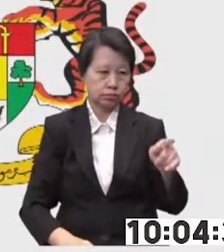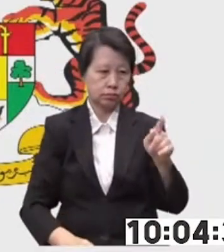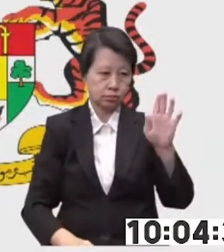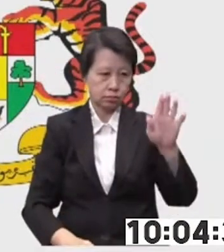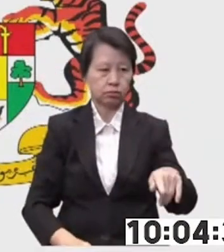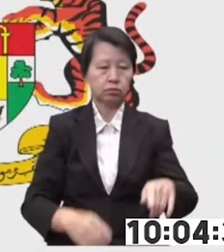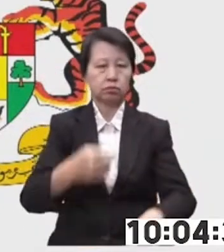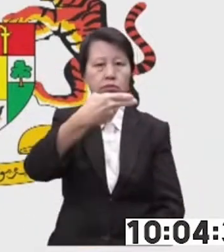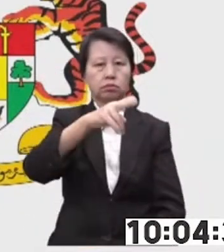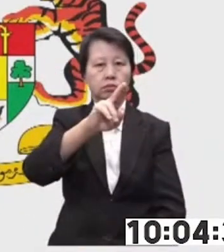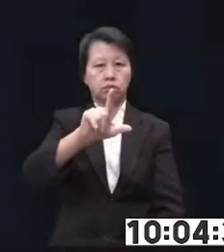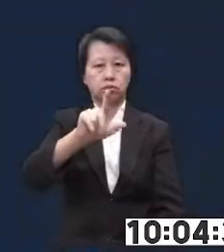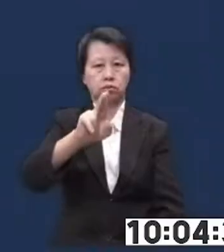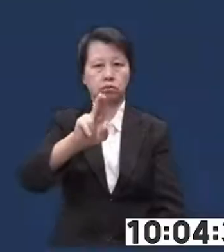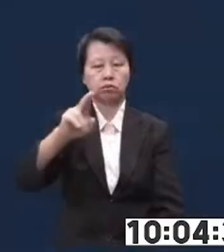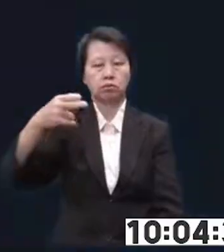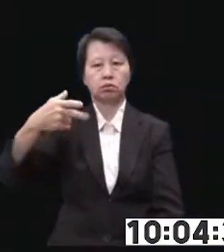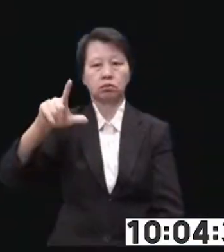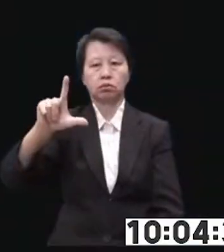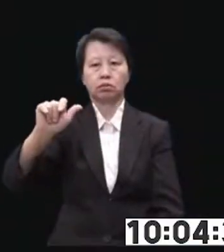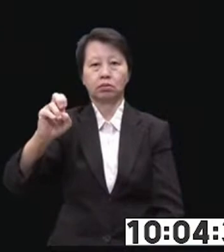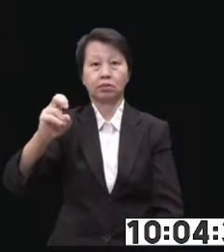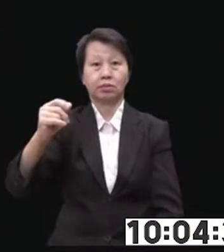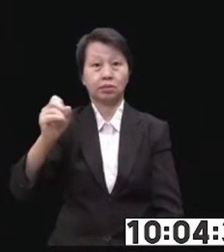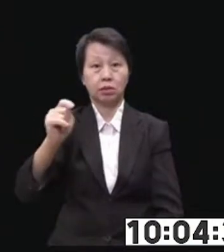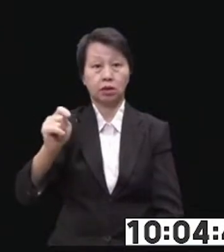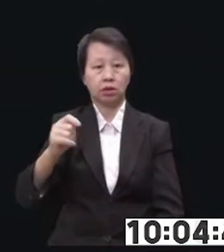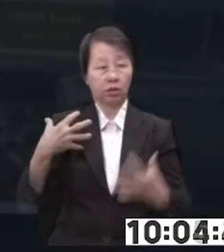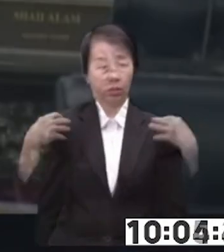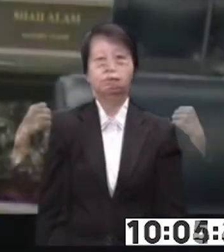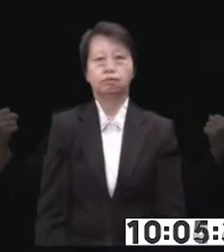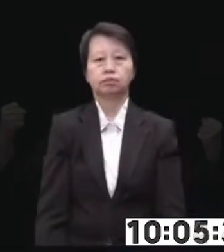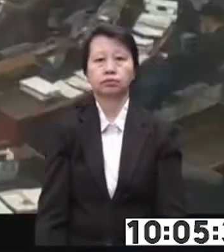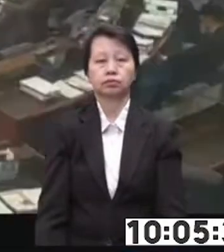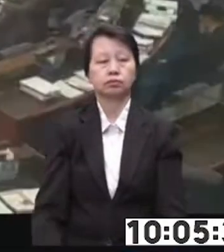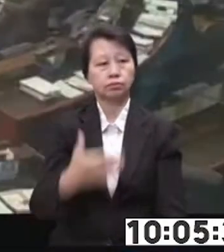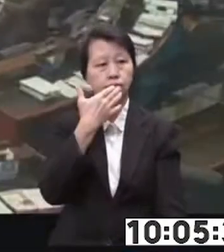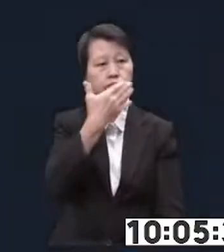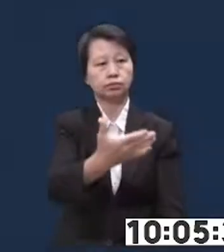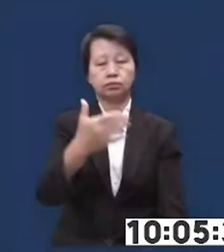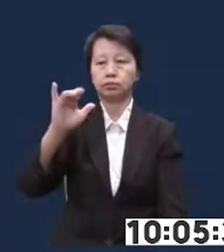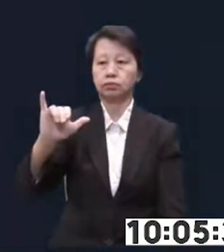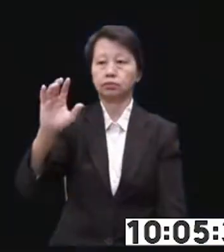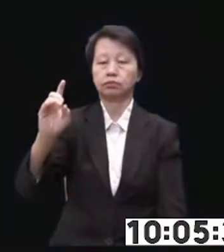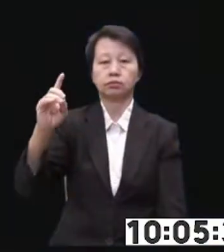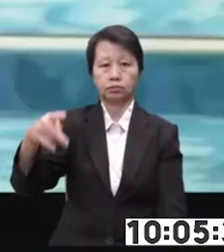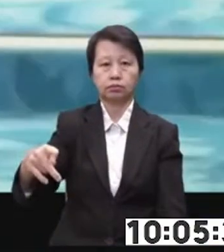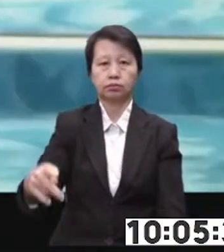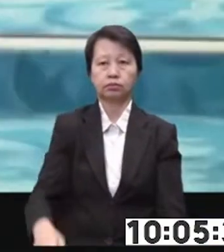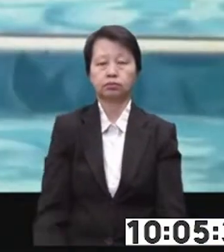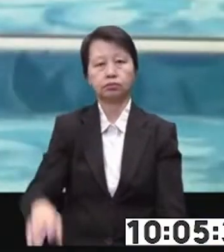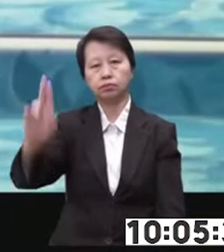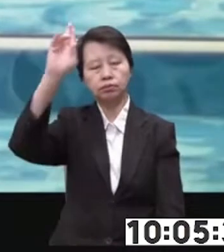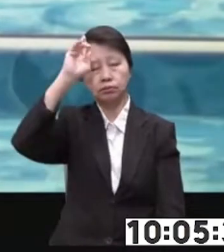hijauat kesihatan dengan mental tu dua perkara beza ya kasih yang di-pertua dan